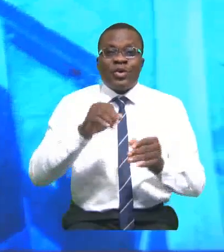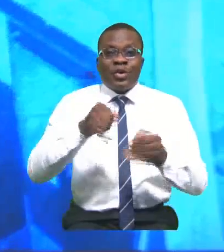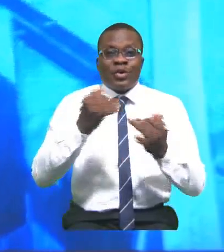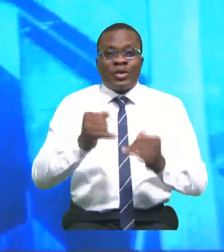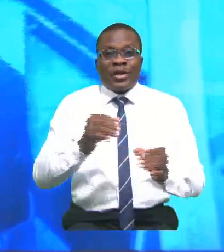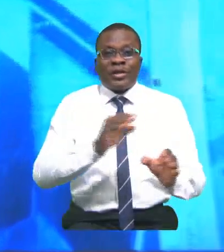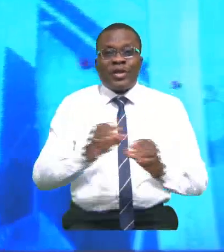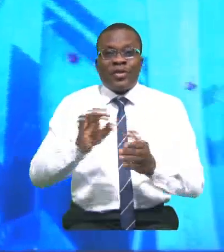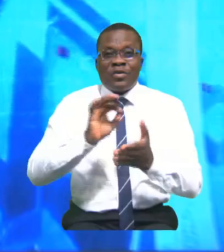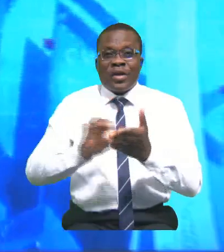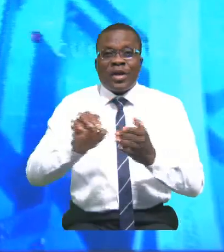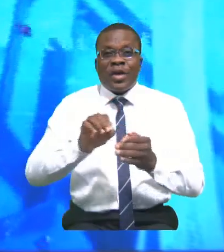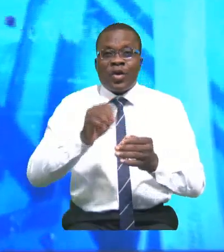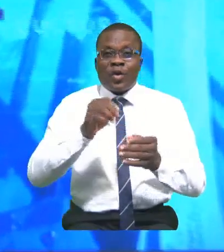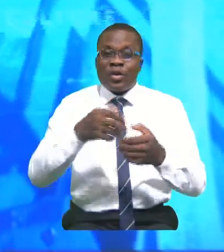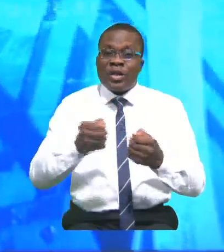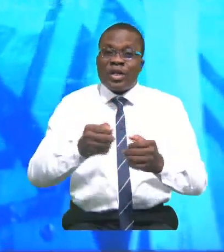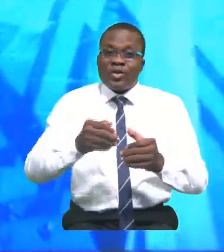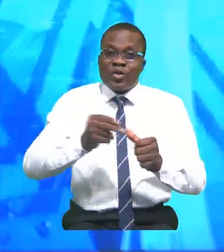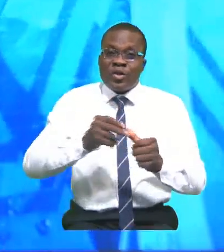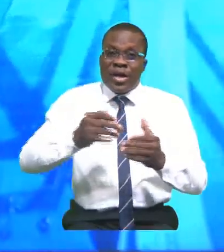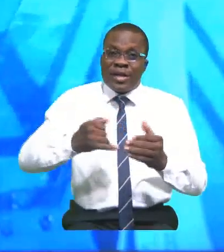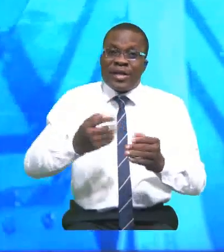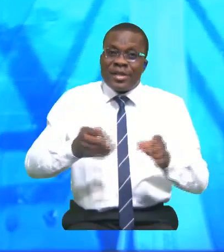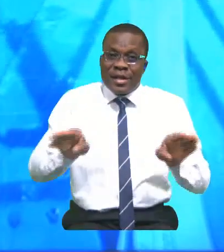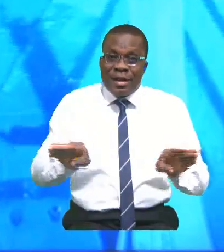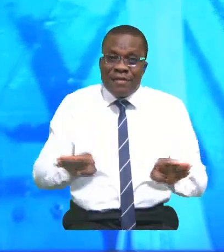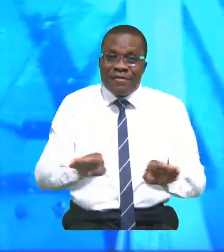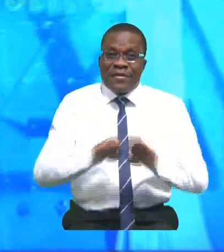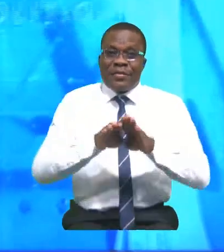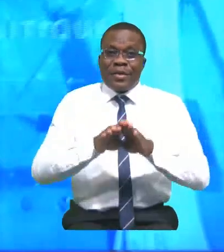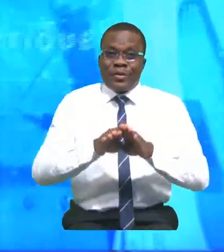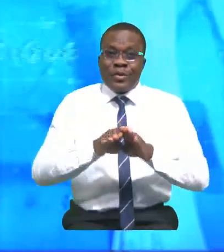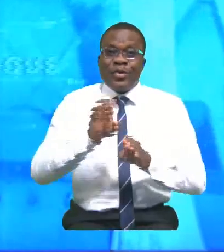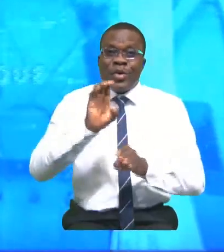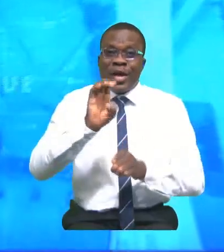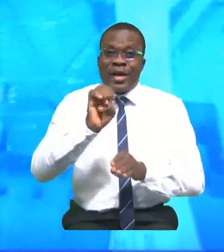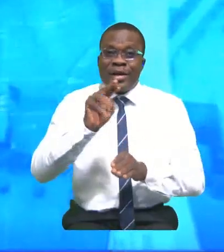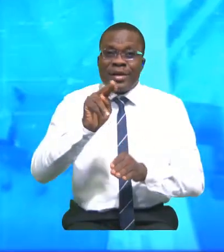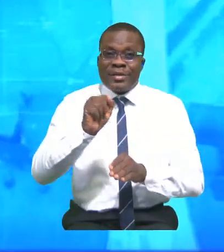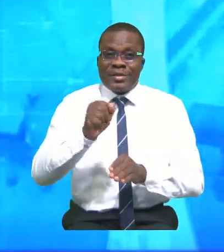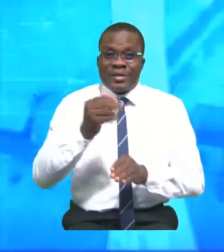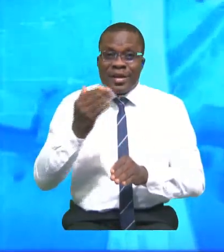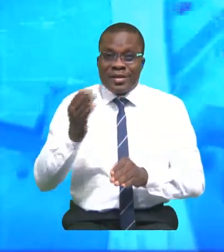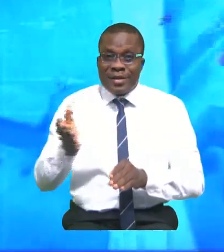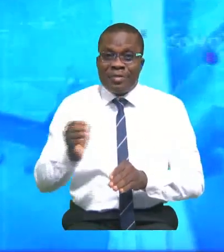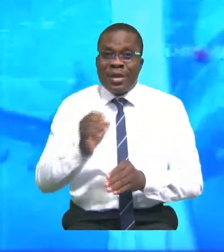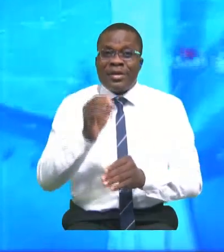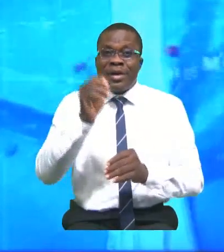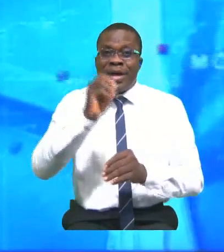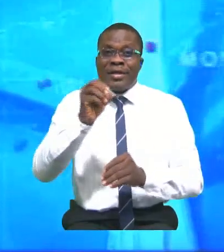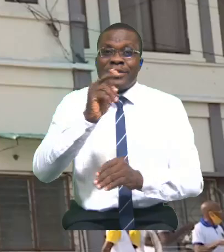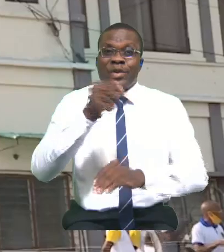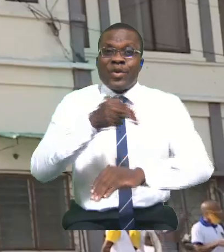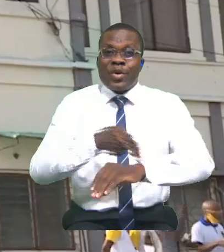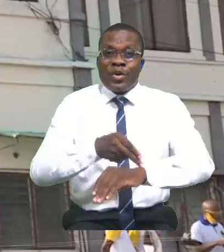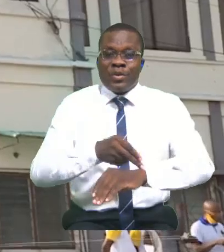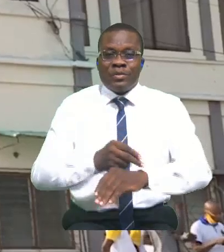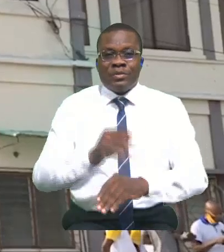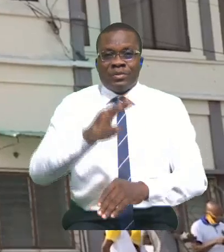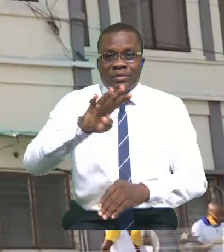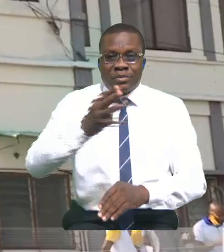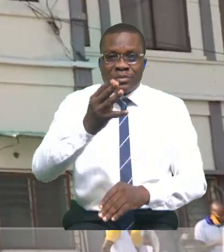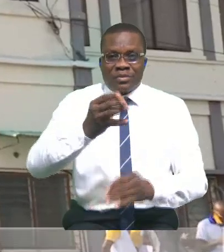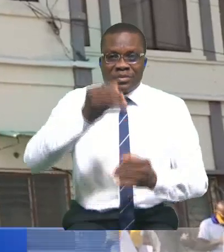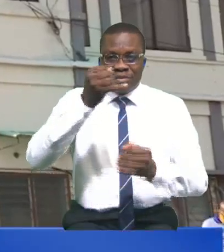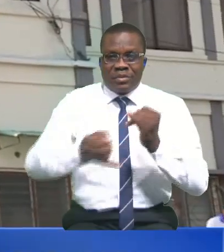un compterendu provisoire en attendant la fermeture à la Commission électorale nationale autonome à minuit regardez 4e et dernier